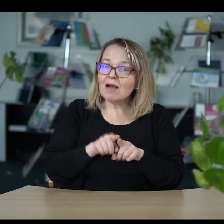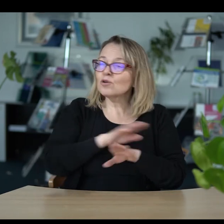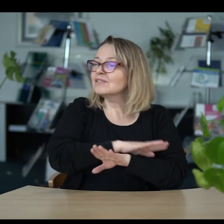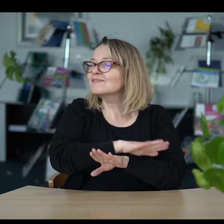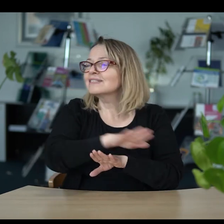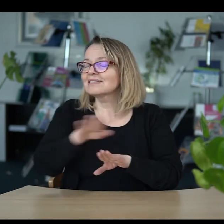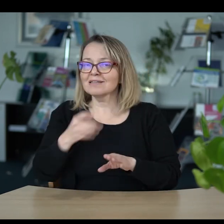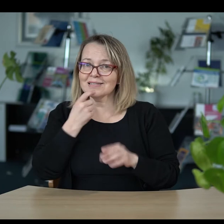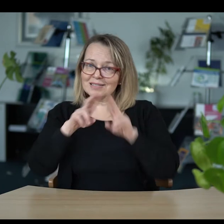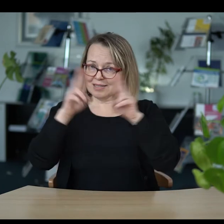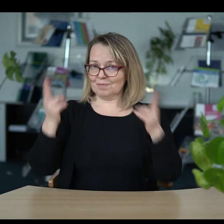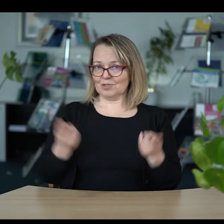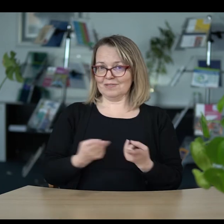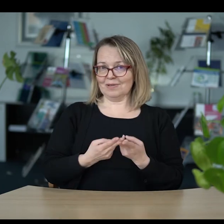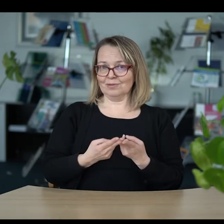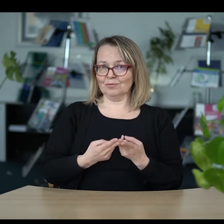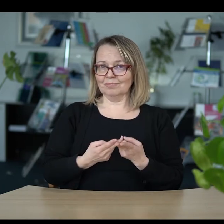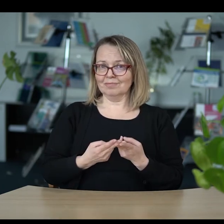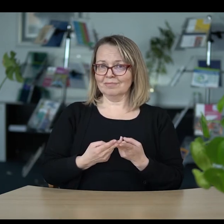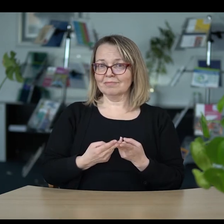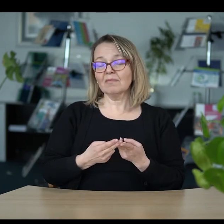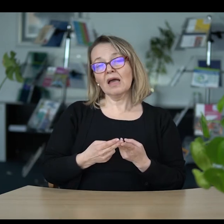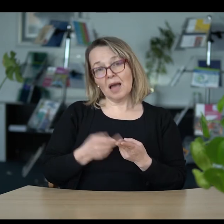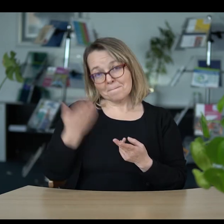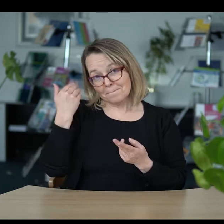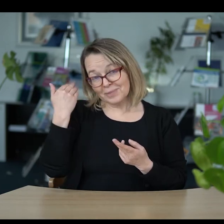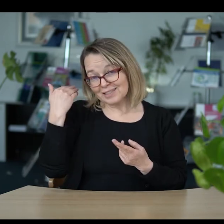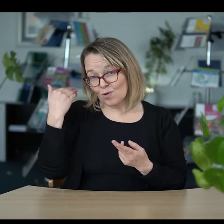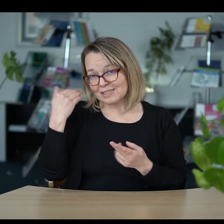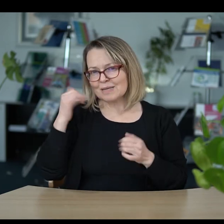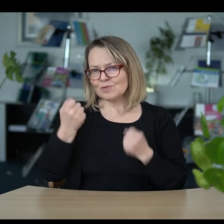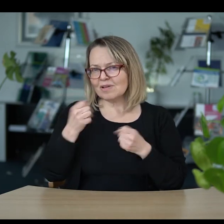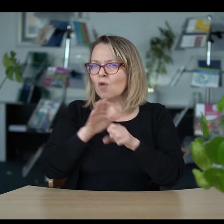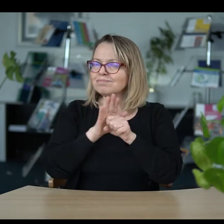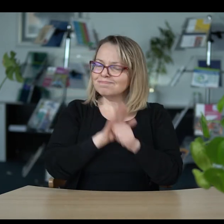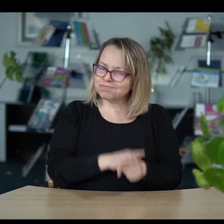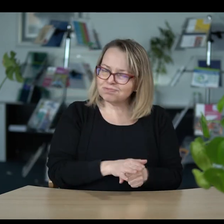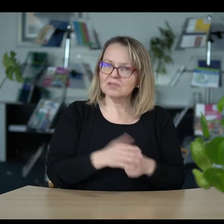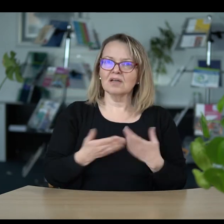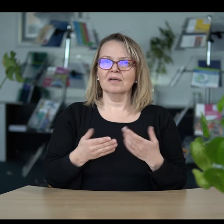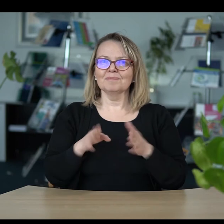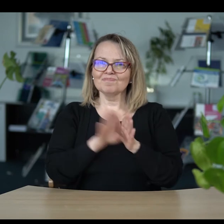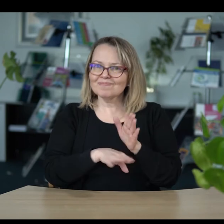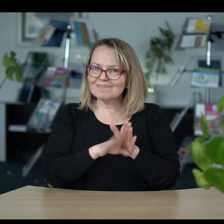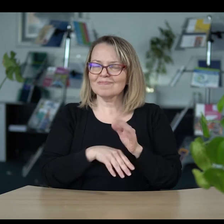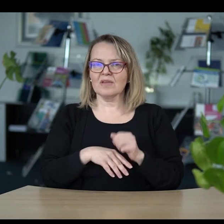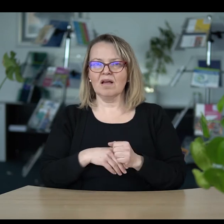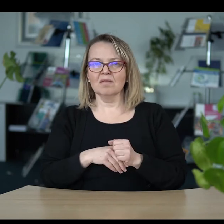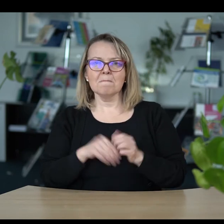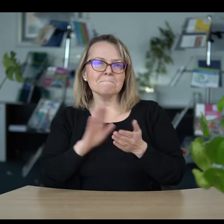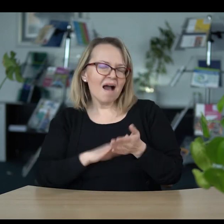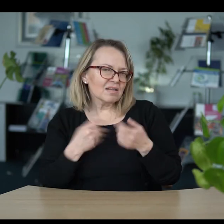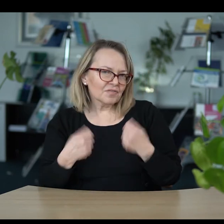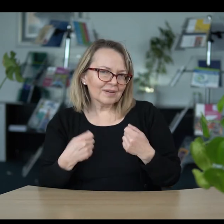poteka lažje. In znakovni jezik je enak kot vsi jeziki po svetu. V preteklosti je